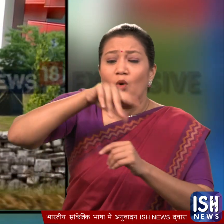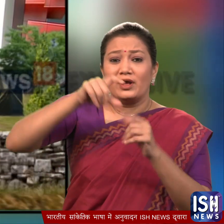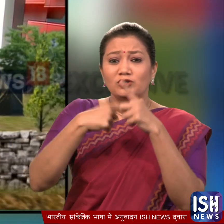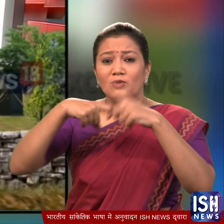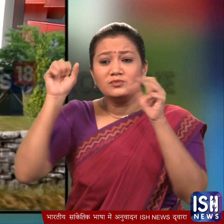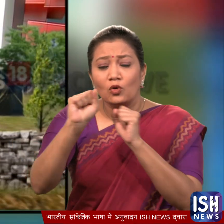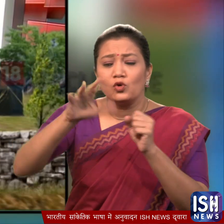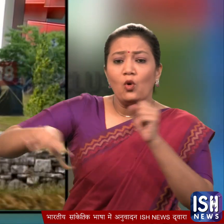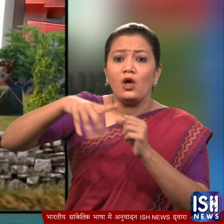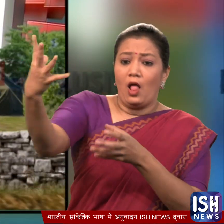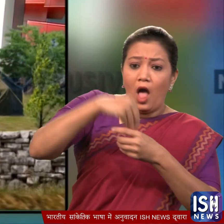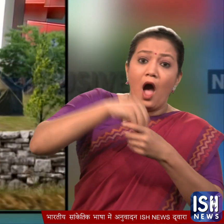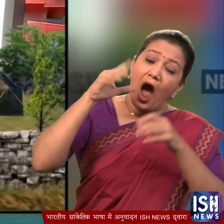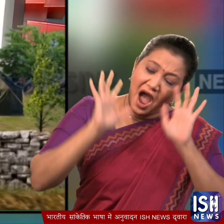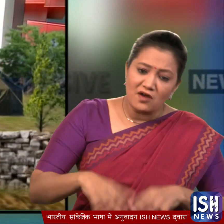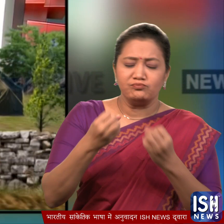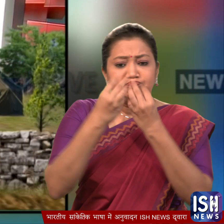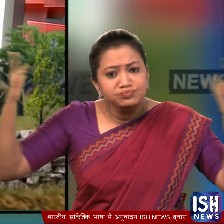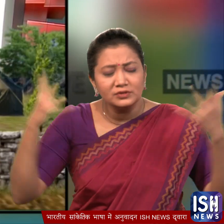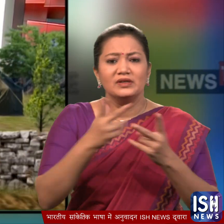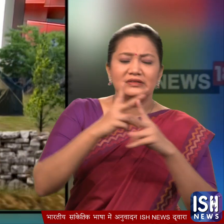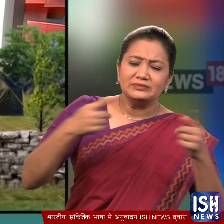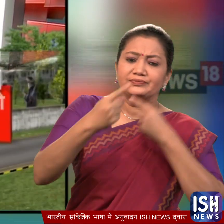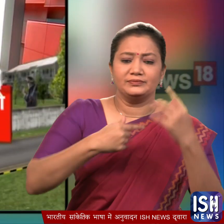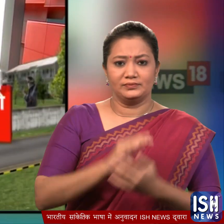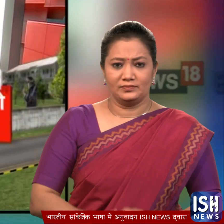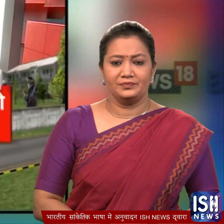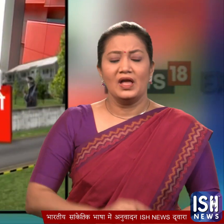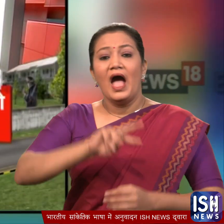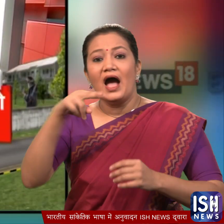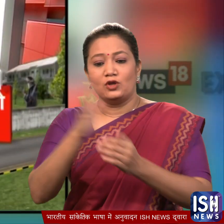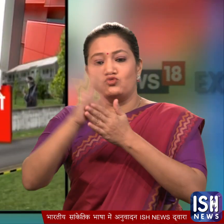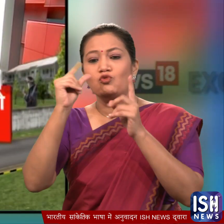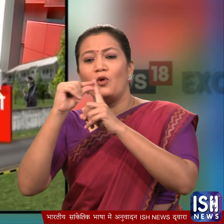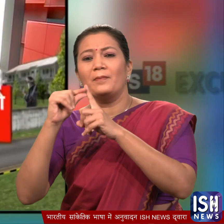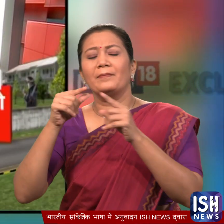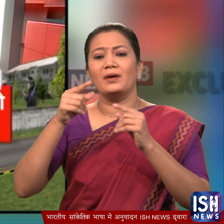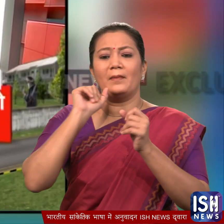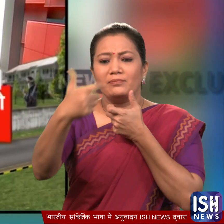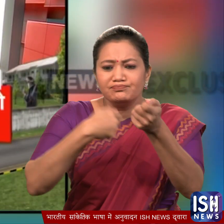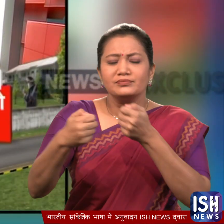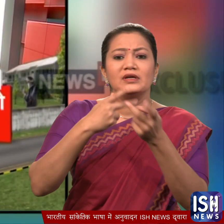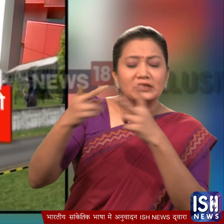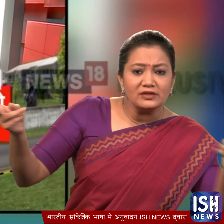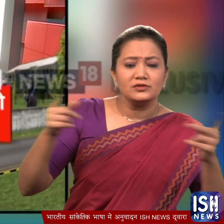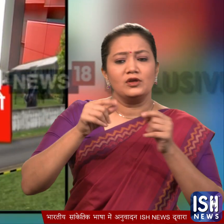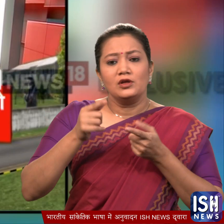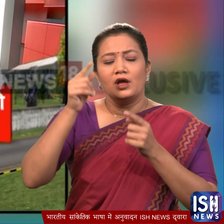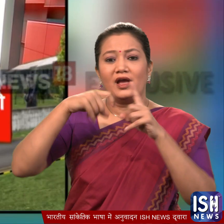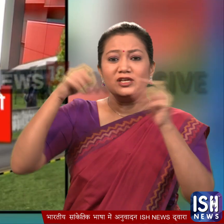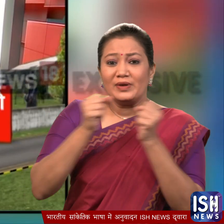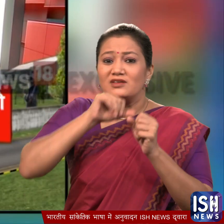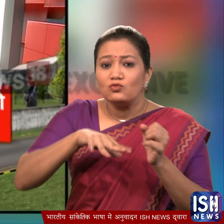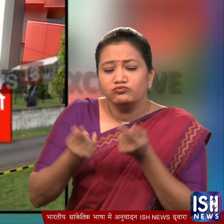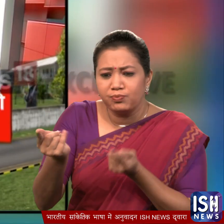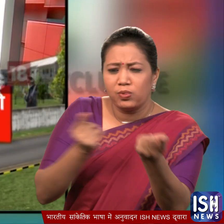लोकल लोग सबसे ज्यादा आतंकी संगठनों में शामिल हुए। इसके अलावा हूप नाम के मैसेंजर ऐप के जरिए भी कश्मीर के युवाओं को